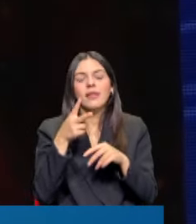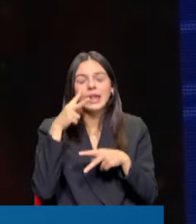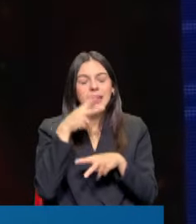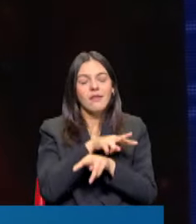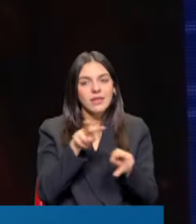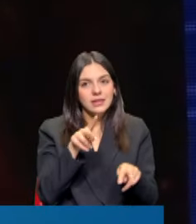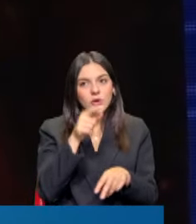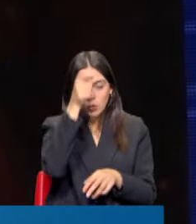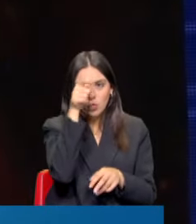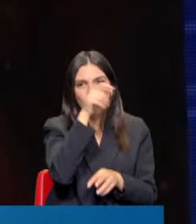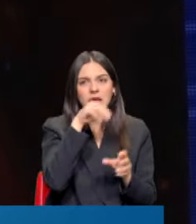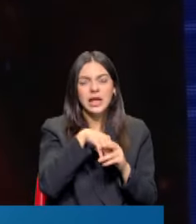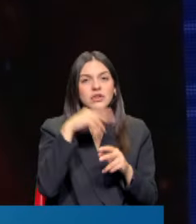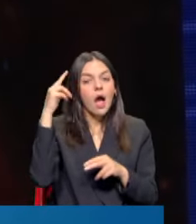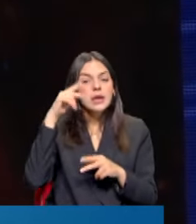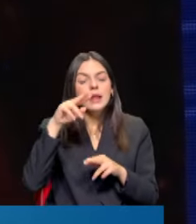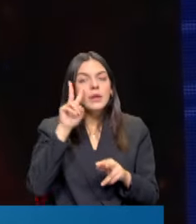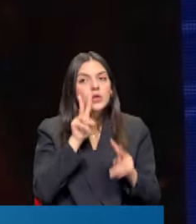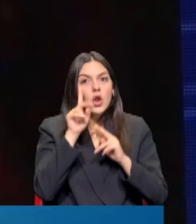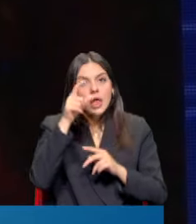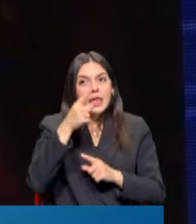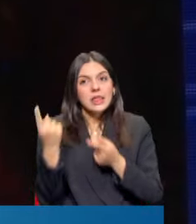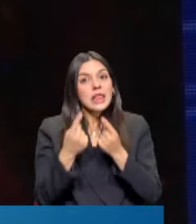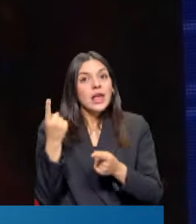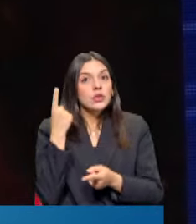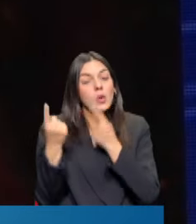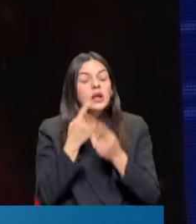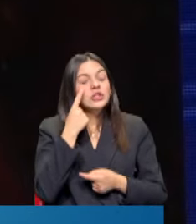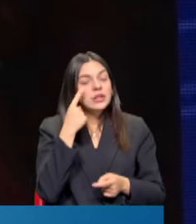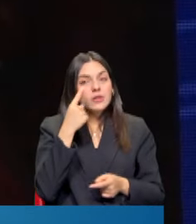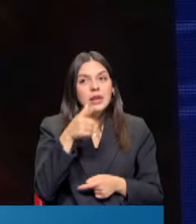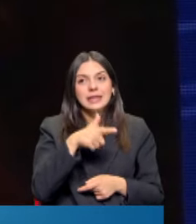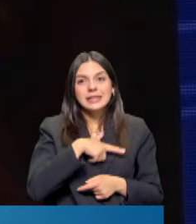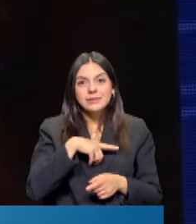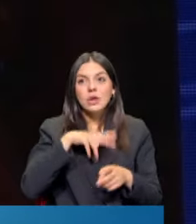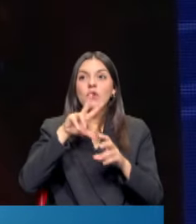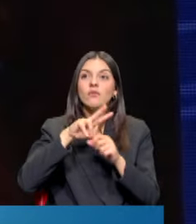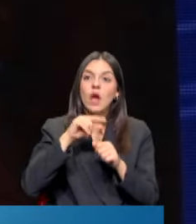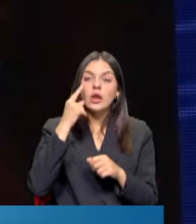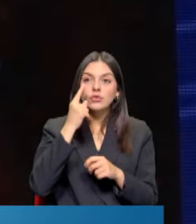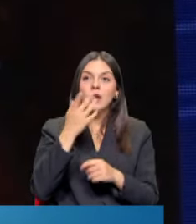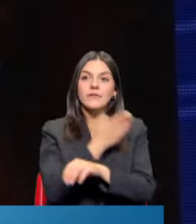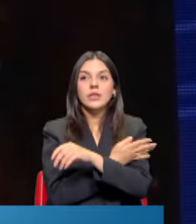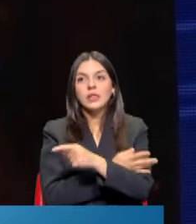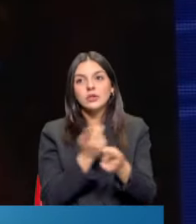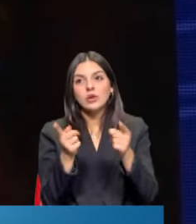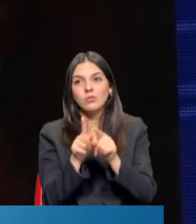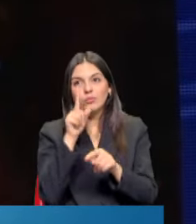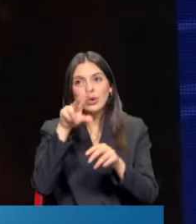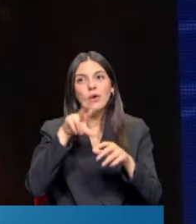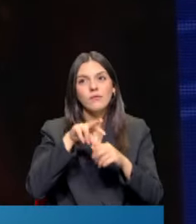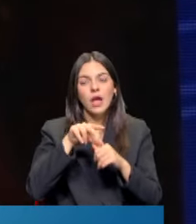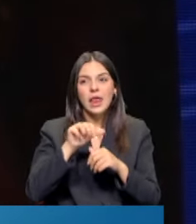Türkiye için hayal gibi görünen teknolojik gelişmeler İzmir Enternasyonel Fuarı sayesinde halkla buluştu. Bu